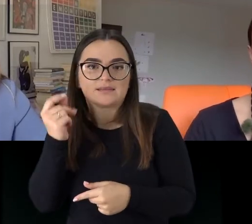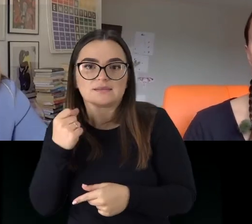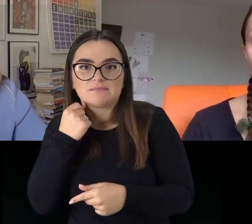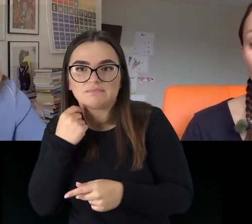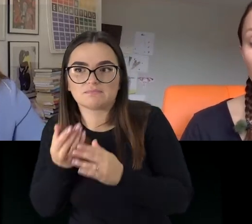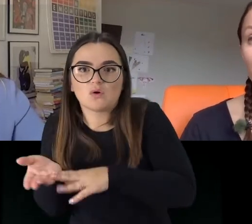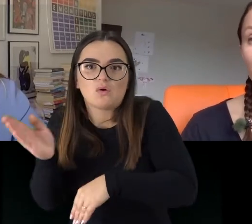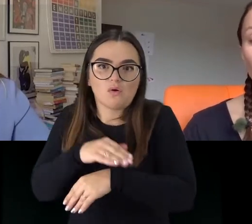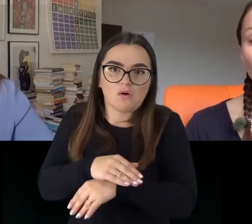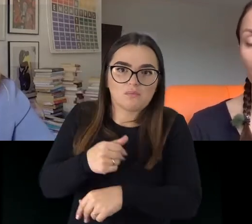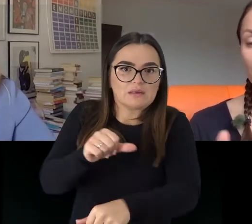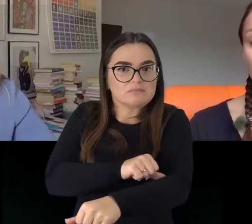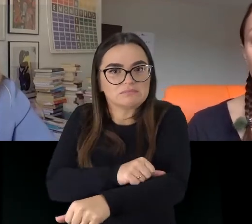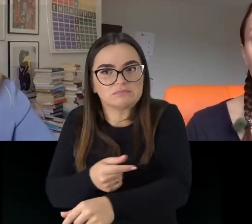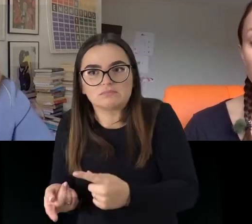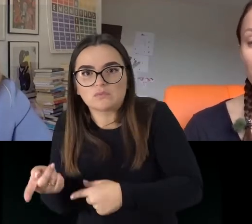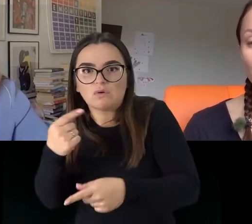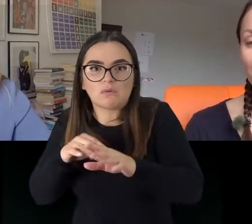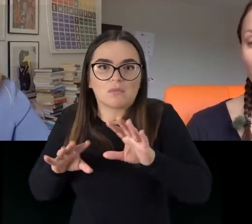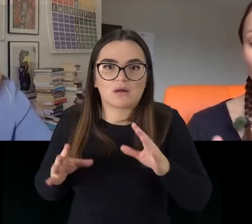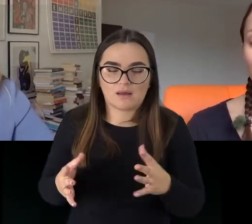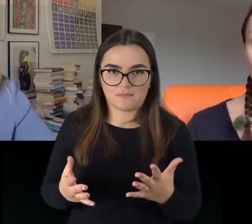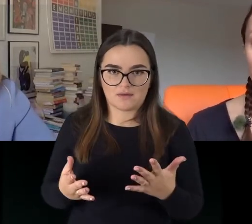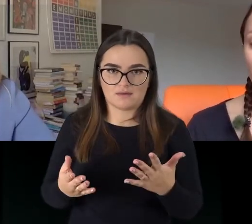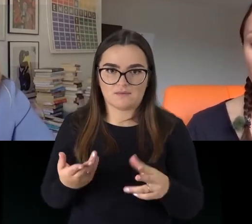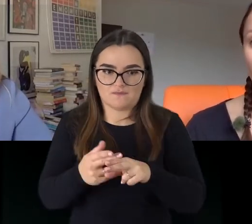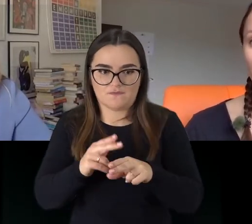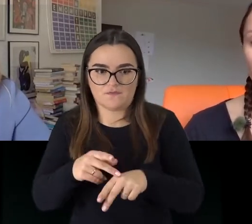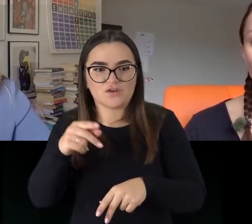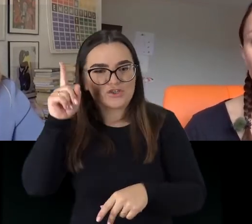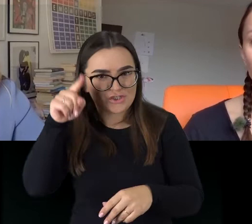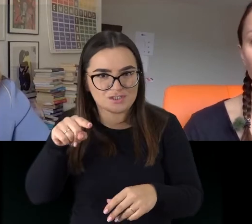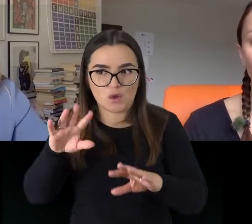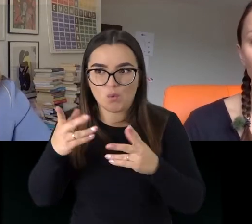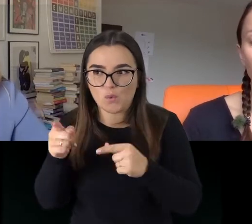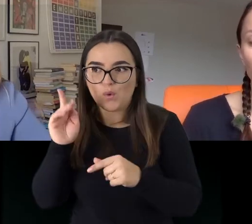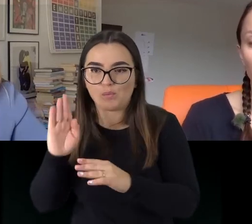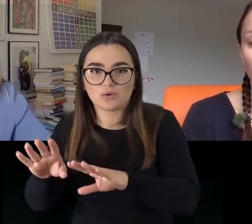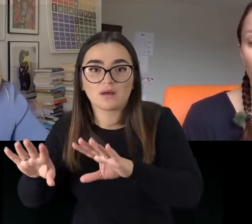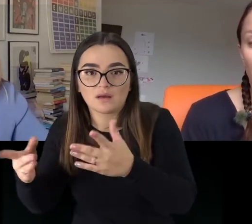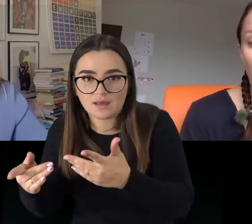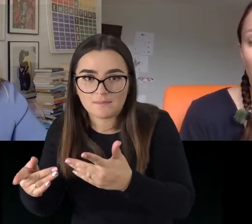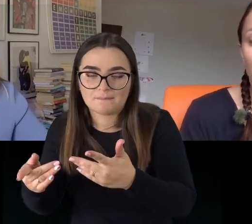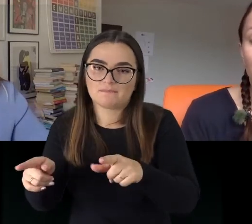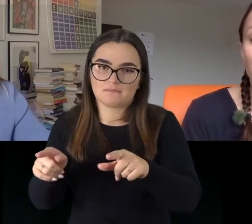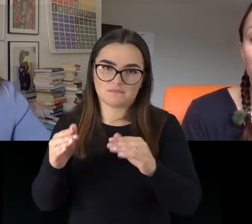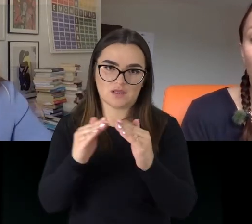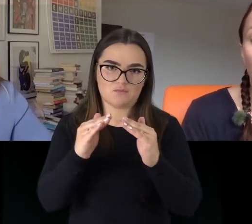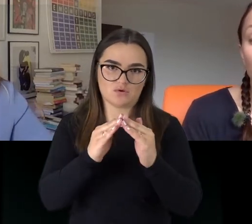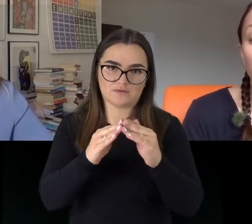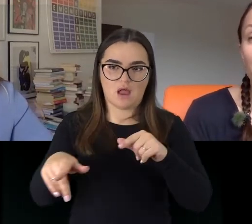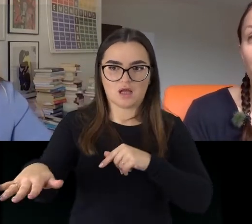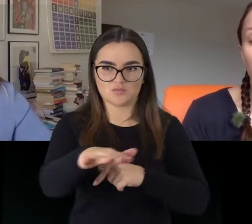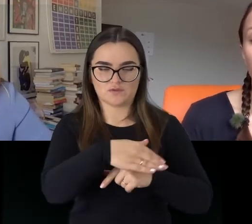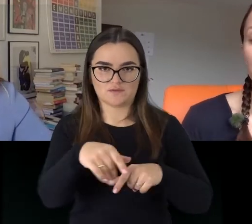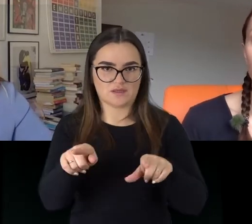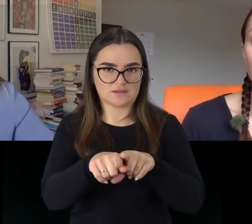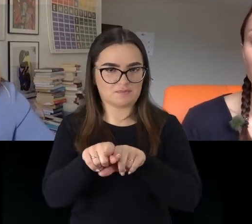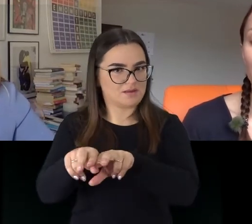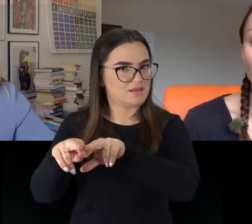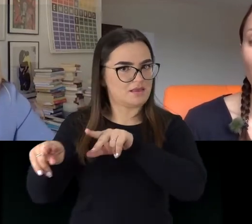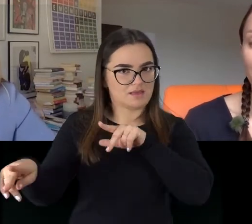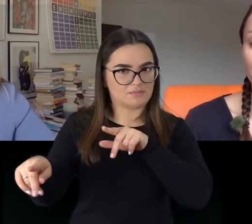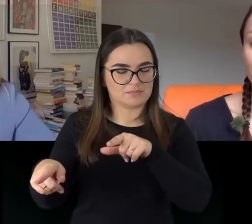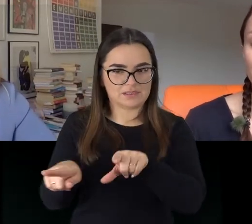pavartojas ar ne, arba mama. Ir nuo to tu žinai, kad visiškai bus kitokia atmosfera šeimoje ir tu gyveni nuolatiniam tokiam įsitempime, nes tu niekada